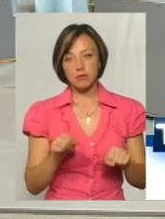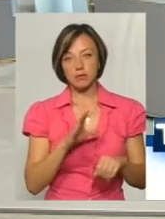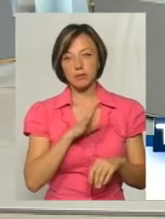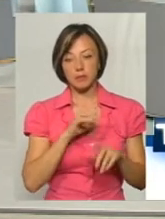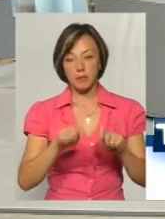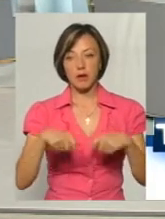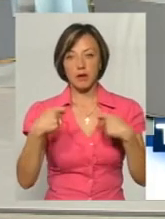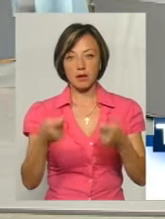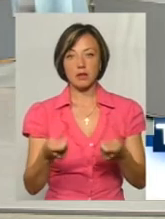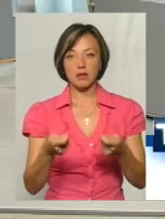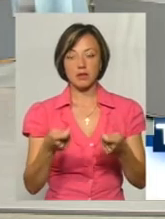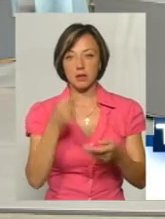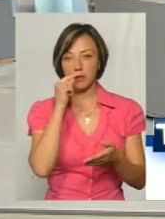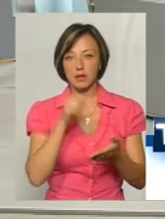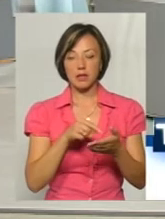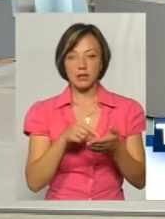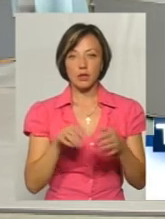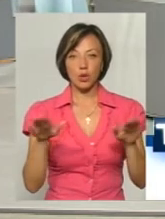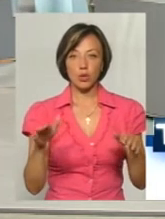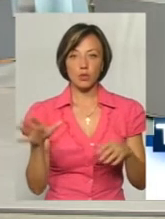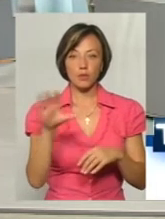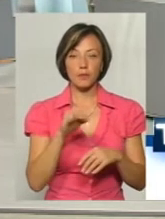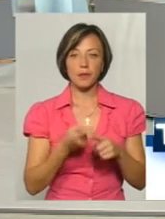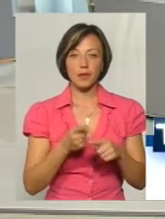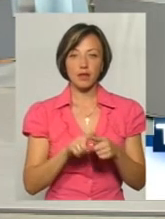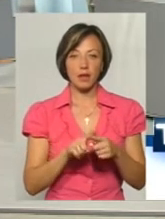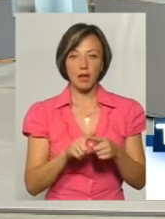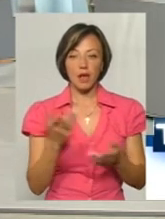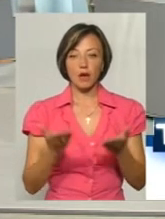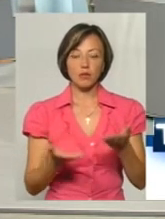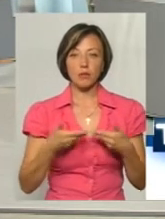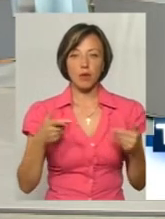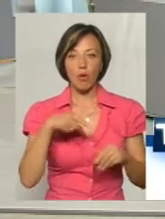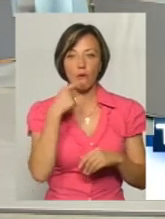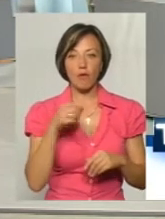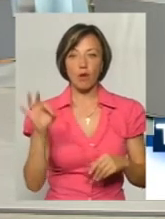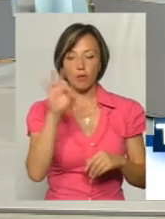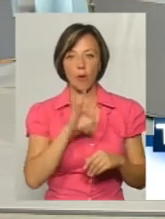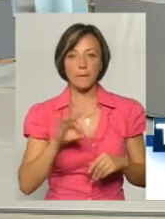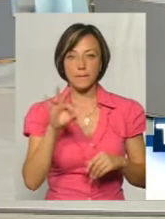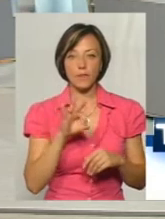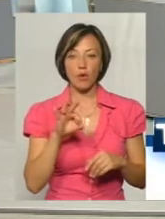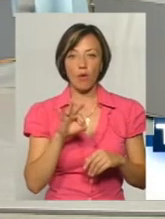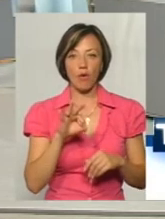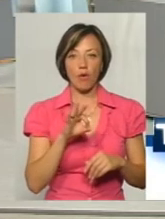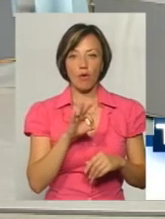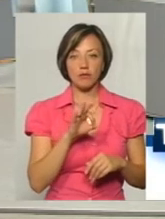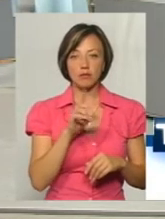перенесення птицею. Тому що якщо ми говоримо про ворон, які